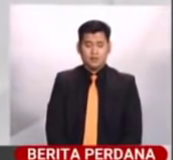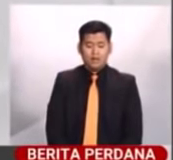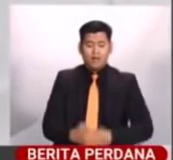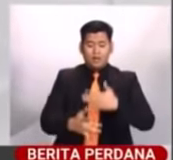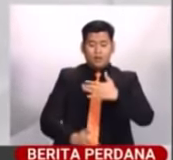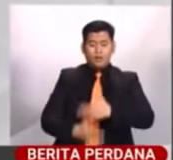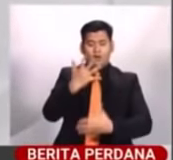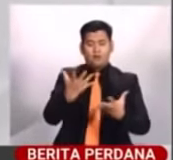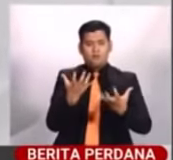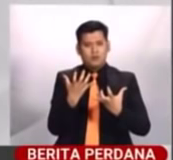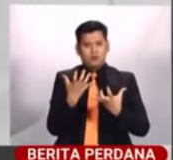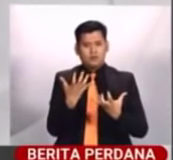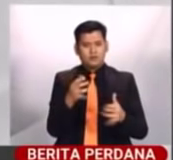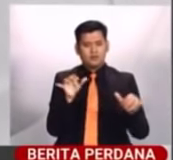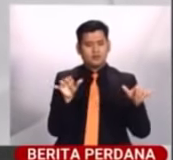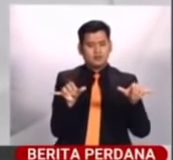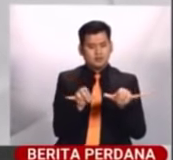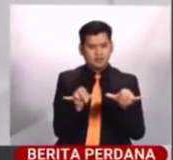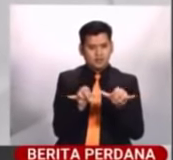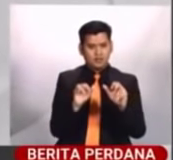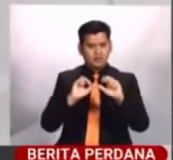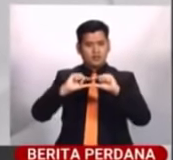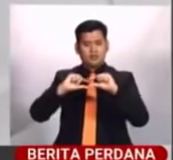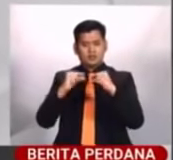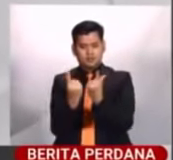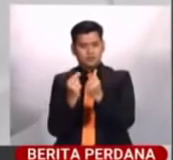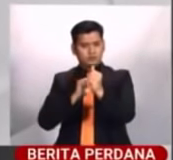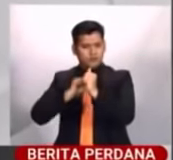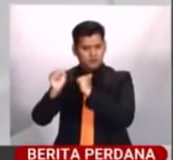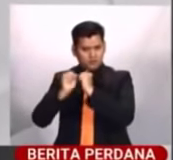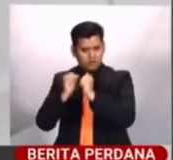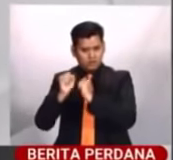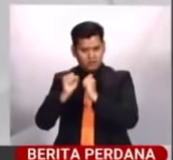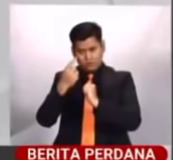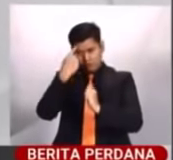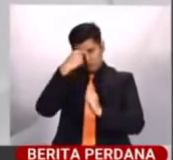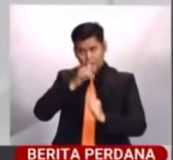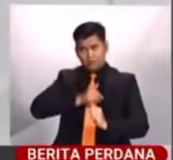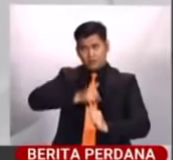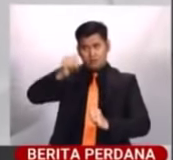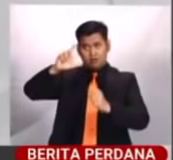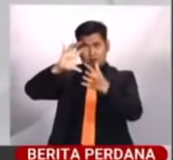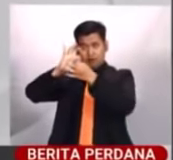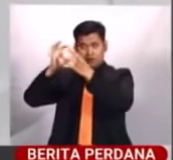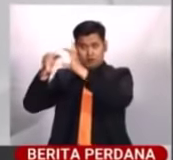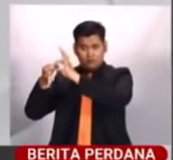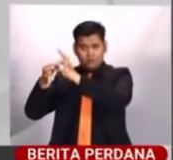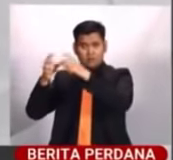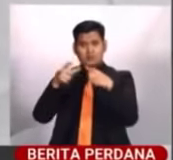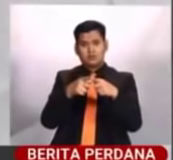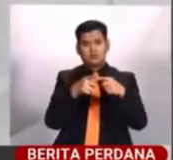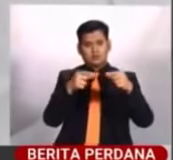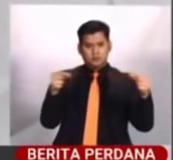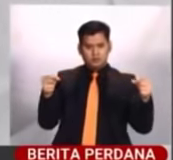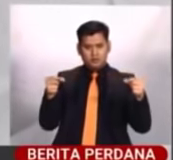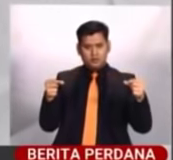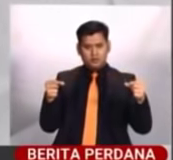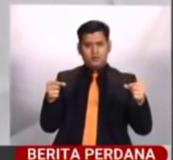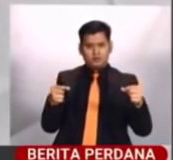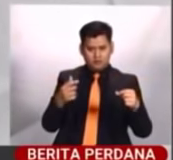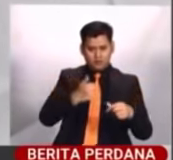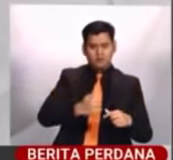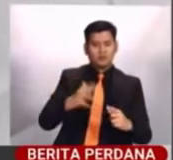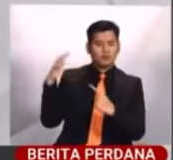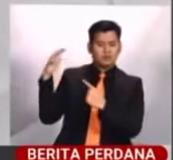Terlalu awal untuk menentukan saiz kontingen negara ke Temasya Olimpik 2020 Tokyo. Ini mengambil kira beberapa